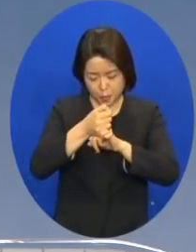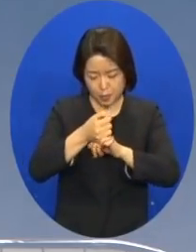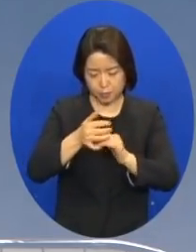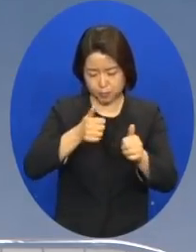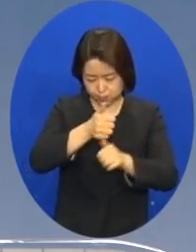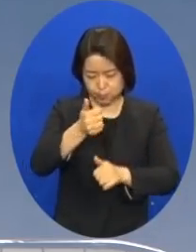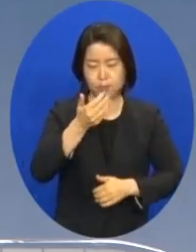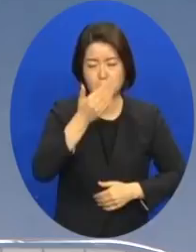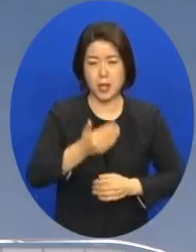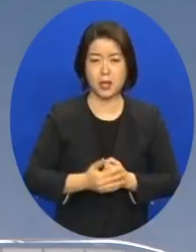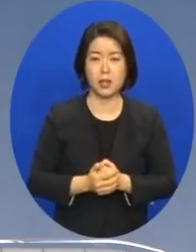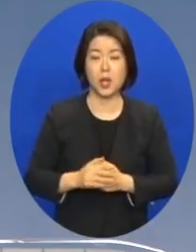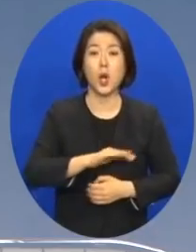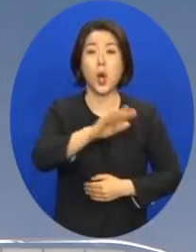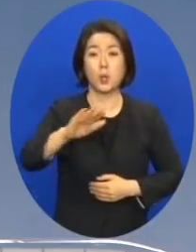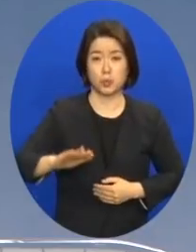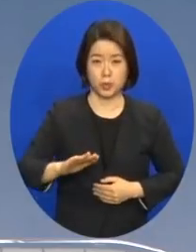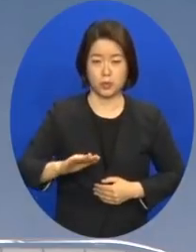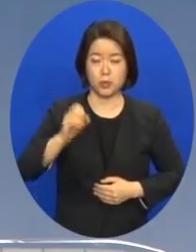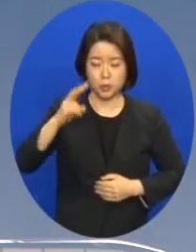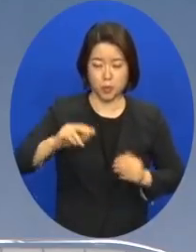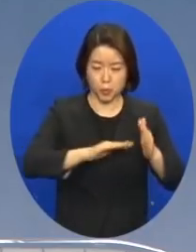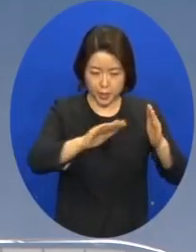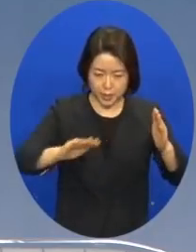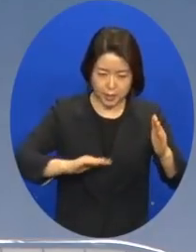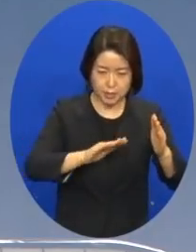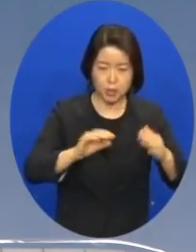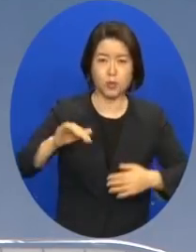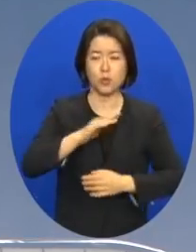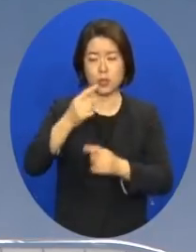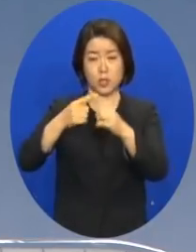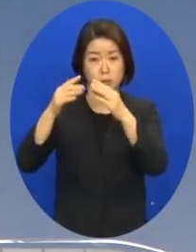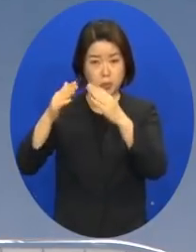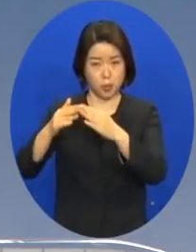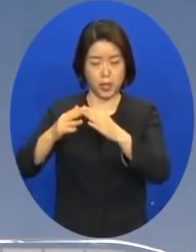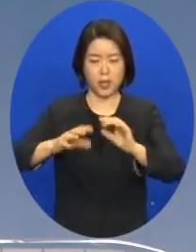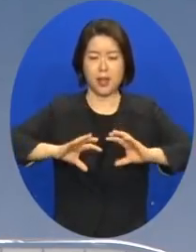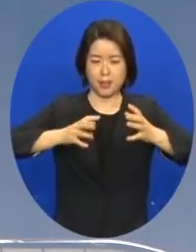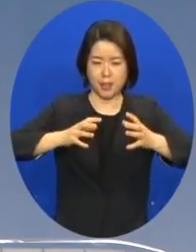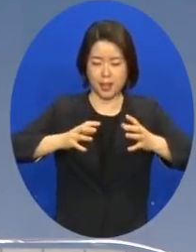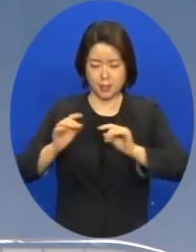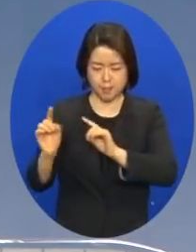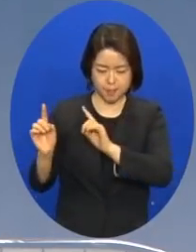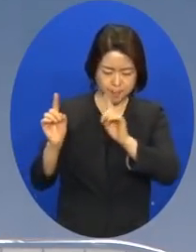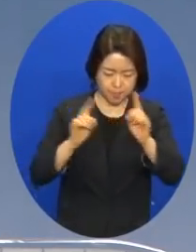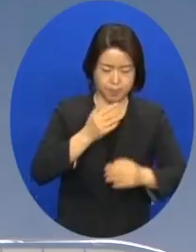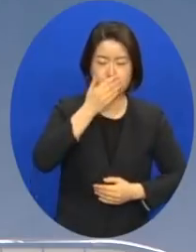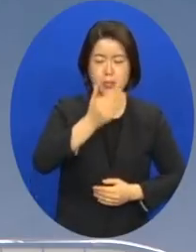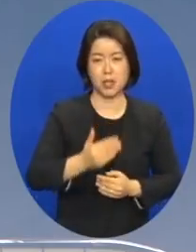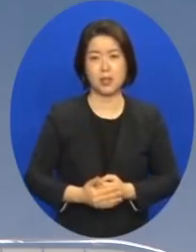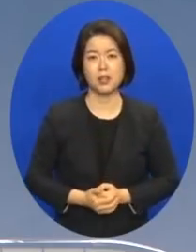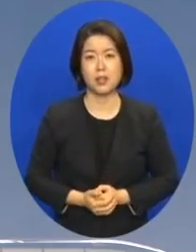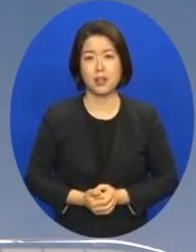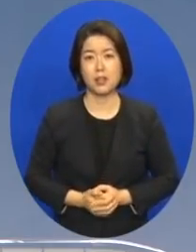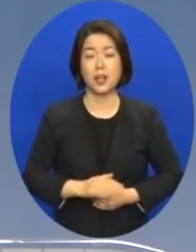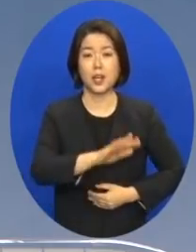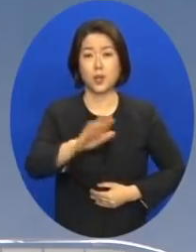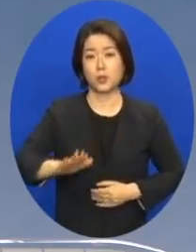살아냅니다. 우리도, 우리 가정도, 우리 교회도, 나라도 살려냅니다.